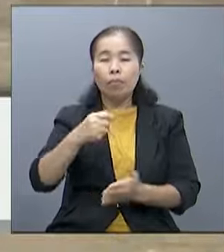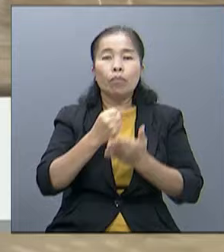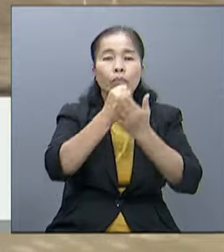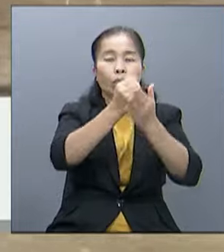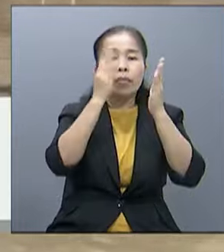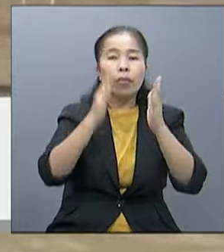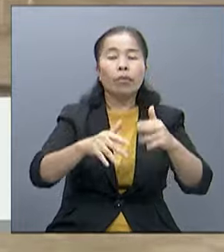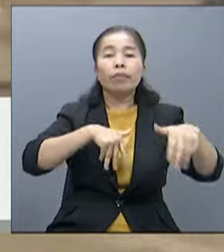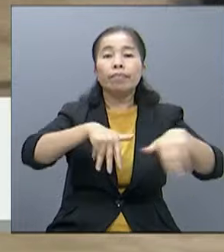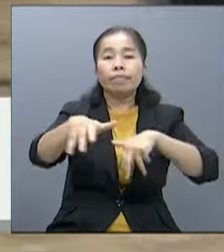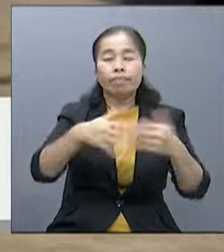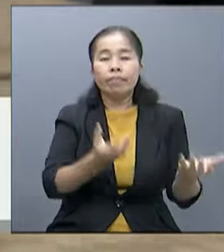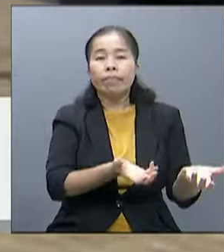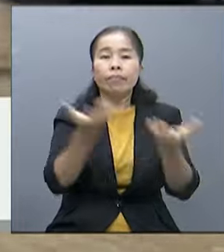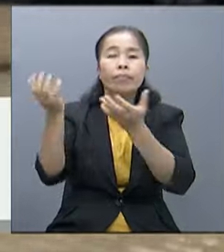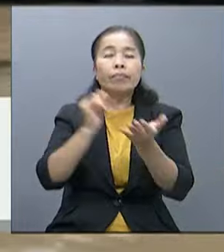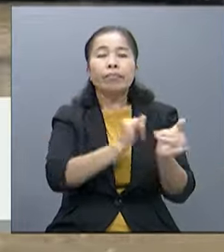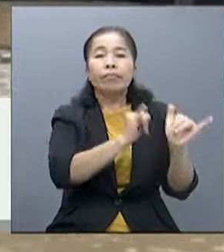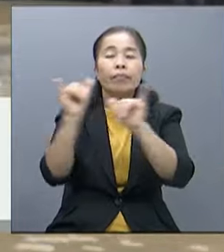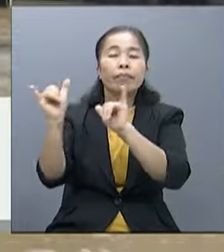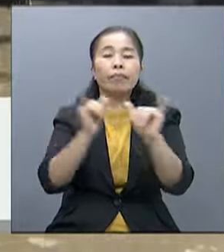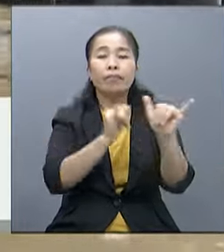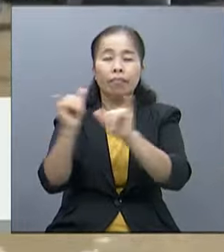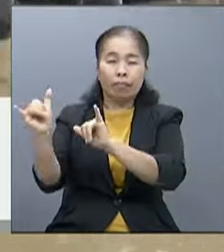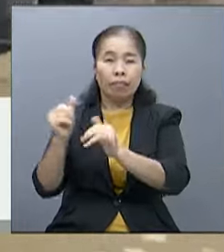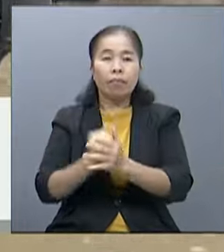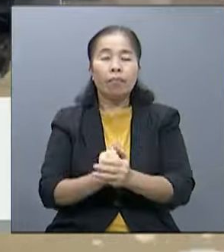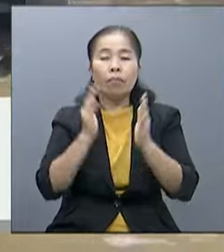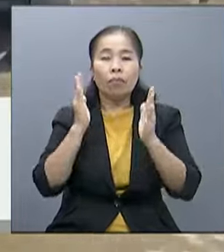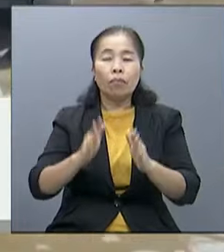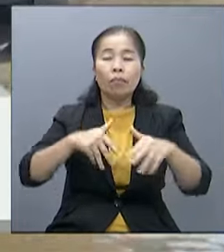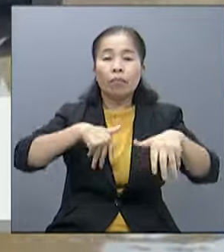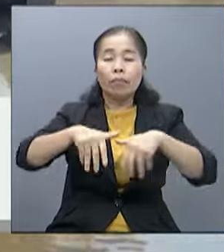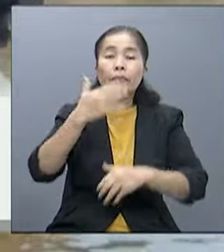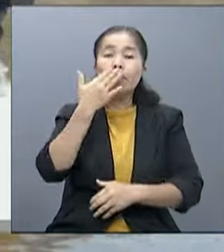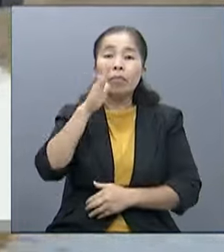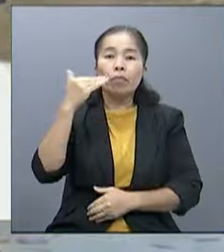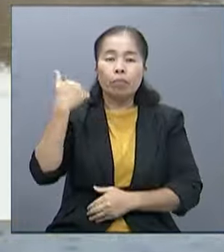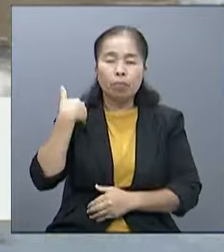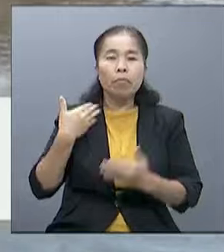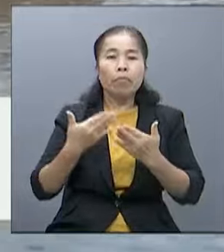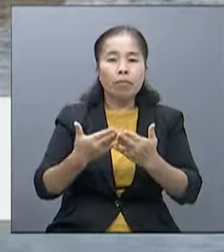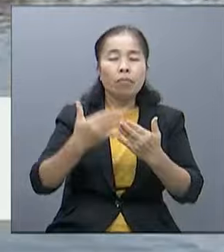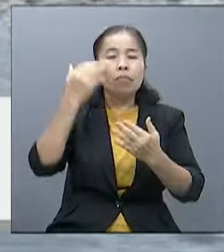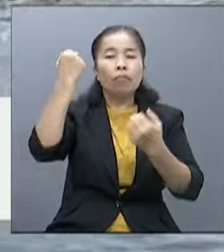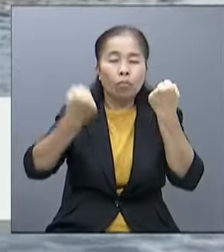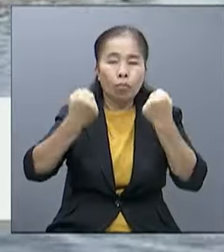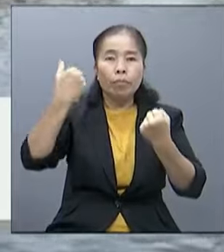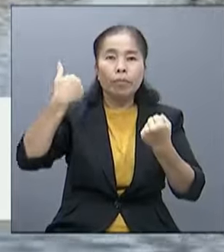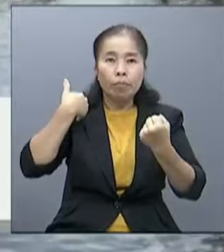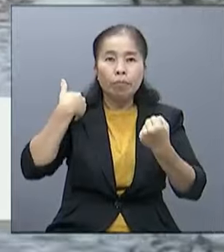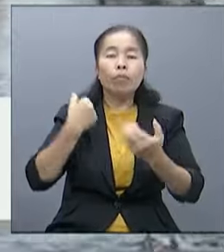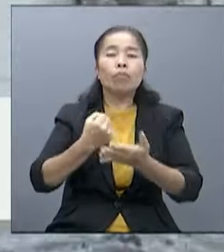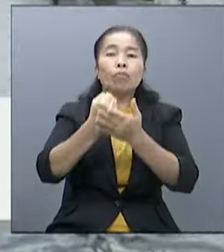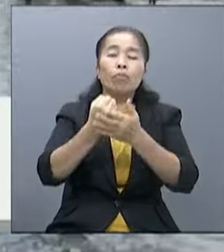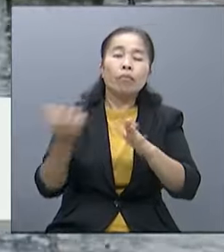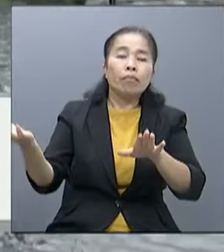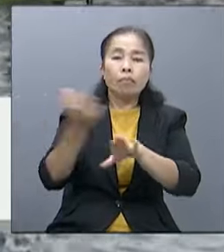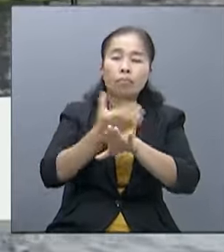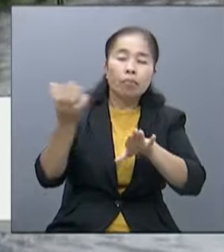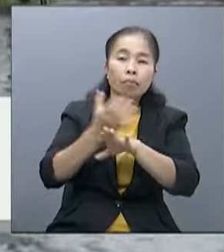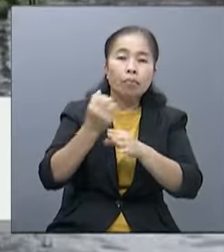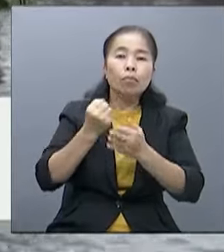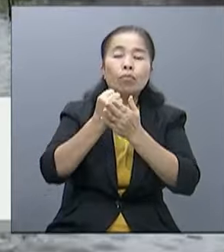บอุทกภัยในขณะที่ชาวบราซิลที่พอจะมีเรือหรือรถที่ลุยน้ำได้ก็ช่วยกันลำเลียงความ